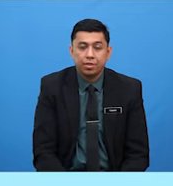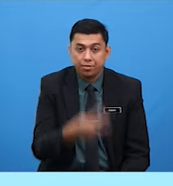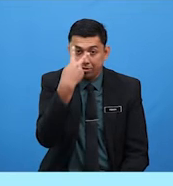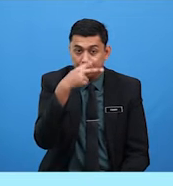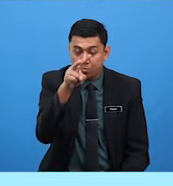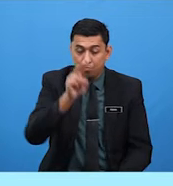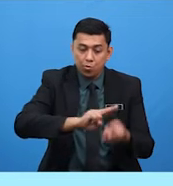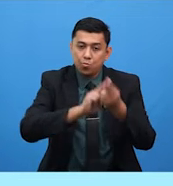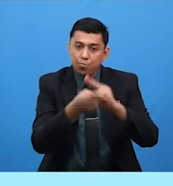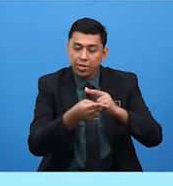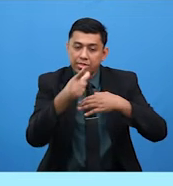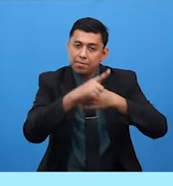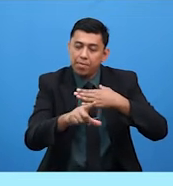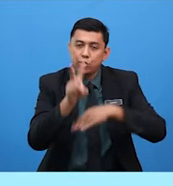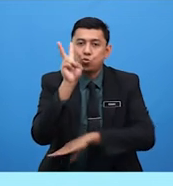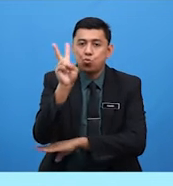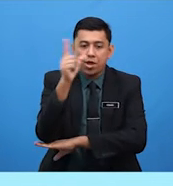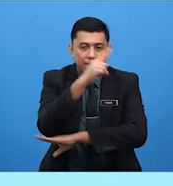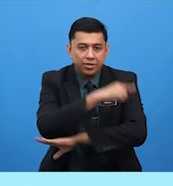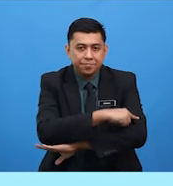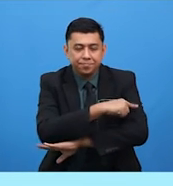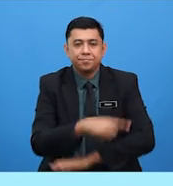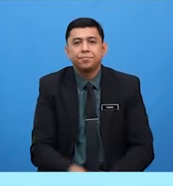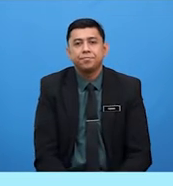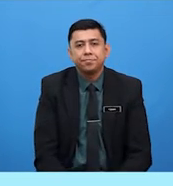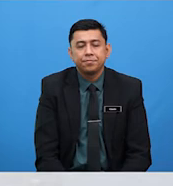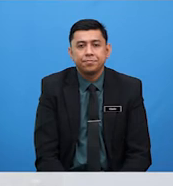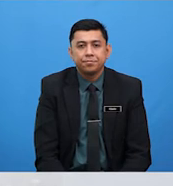Perhatikan perubahan yang berlaku selepas 2 hari.